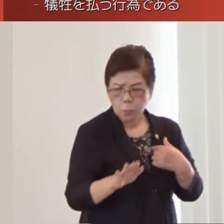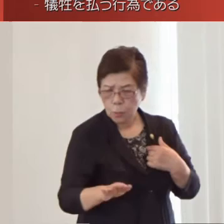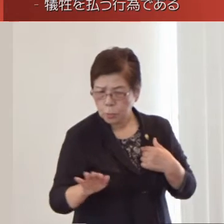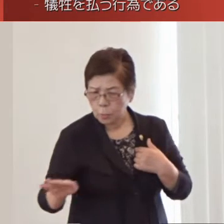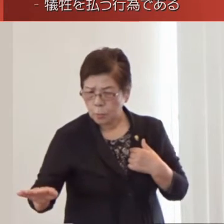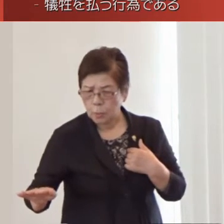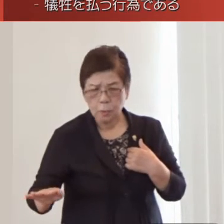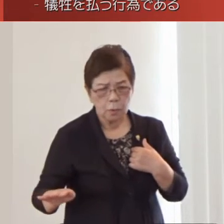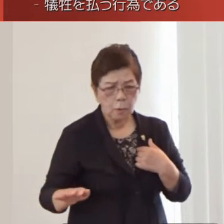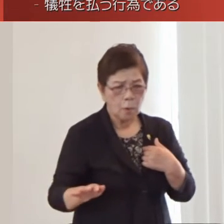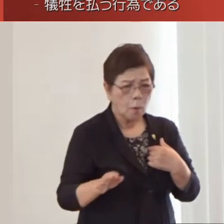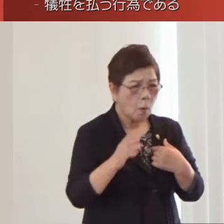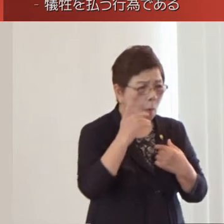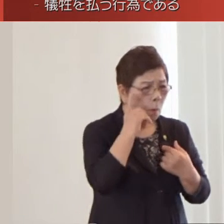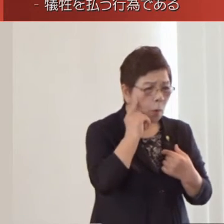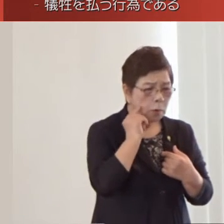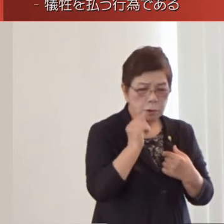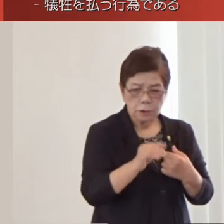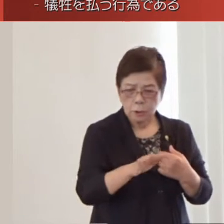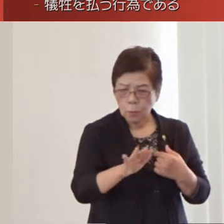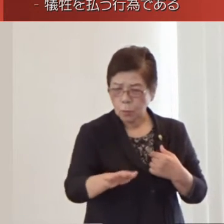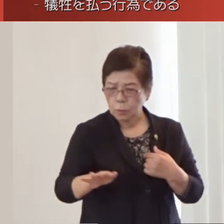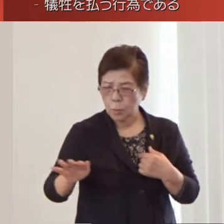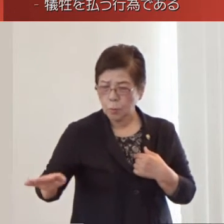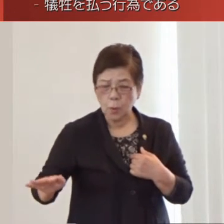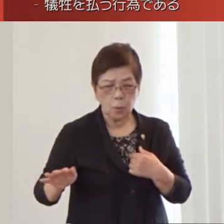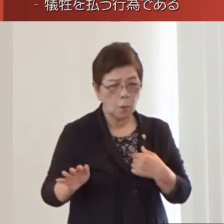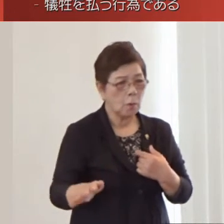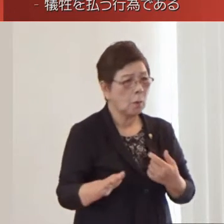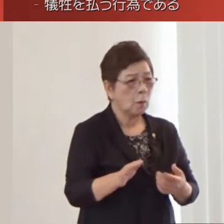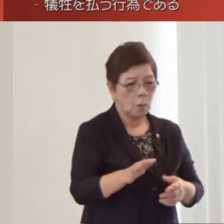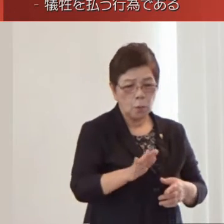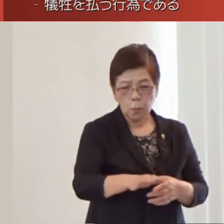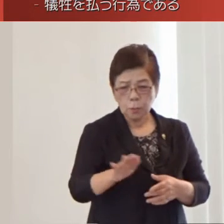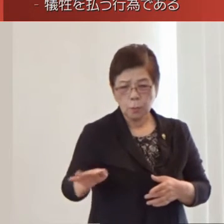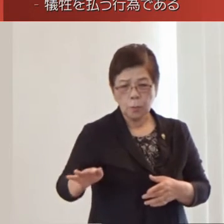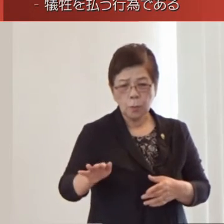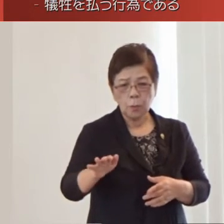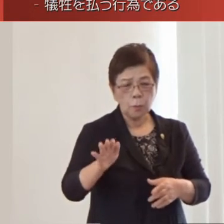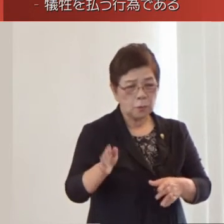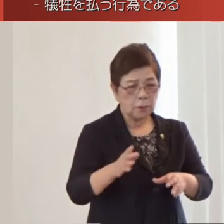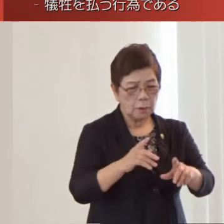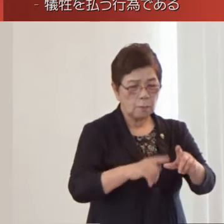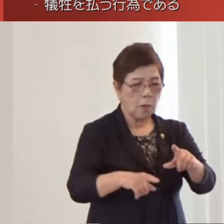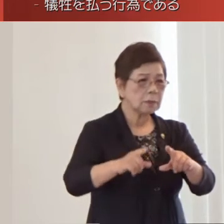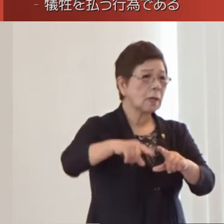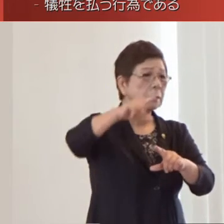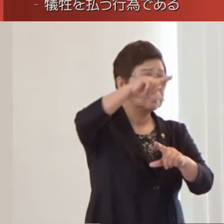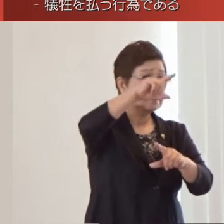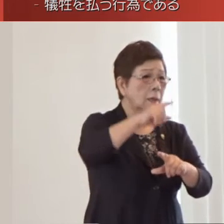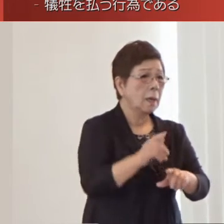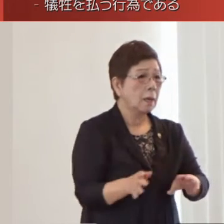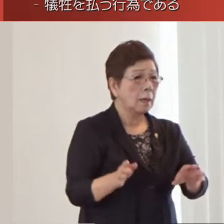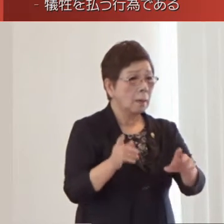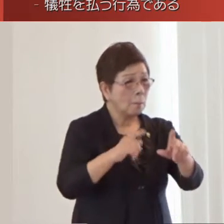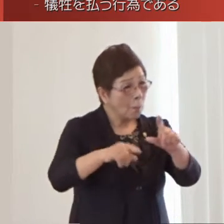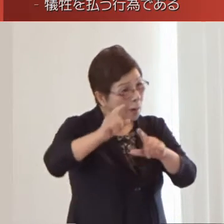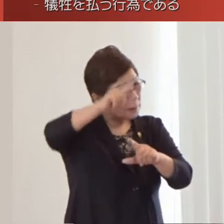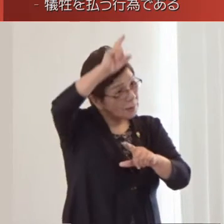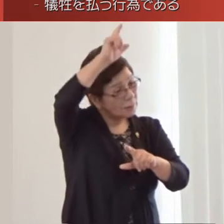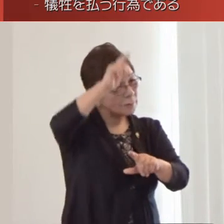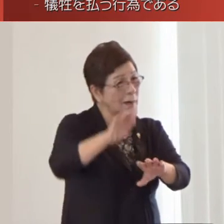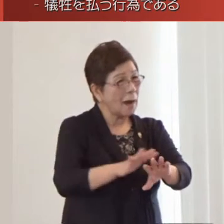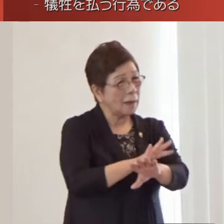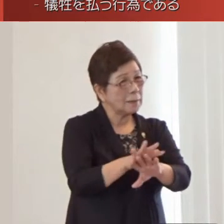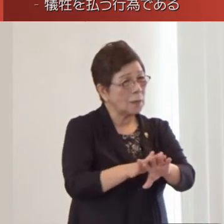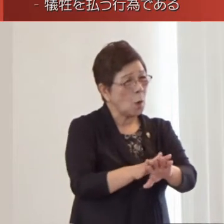もし我が子を与えるようなことがあったらそれに勝る愛はないじゃないか。つまり神様は私たちが分